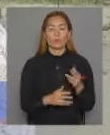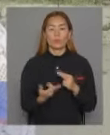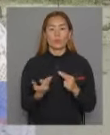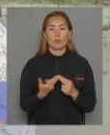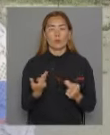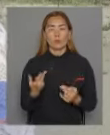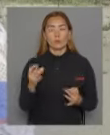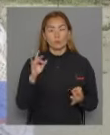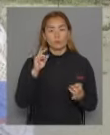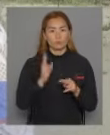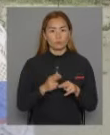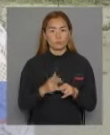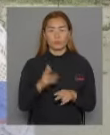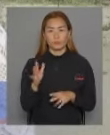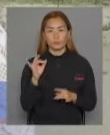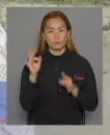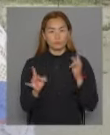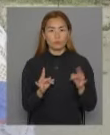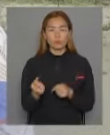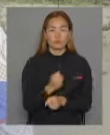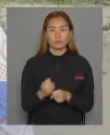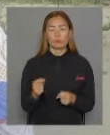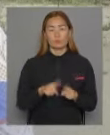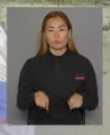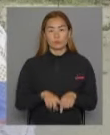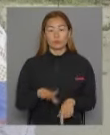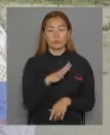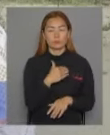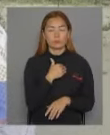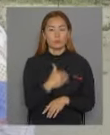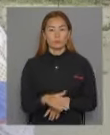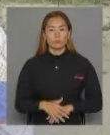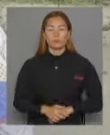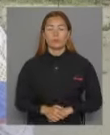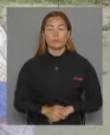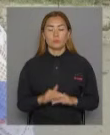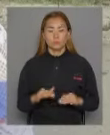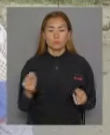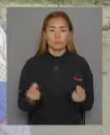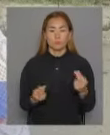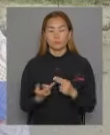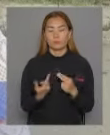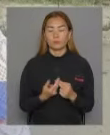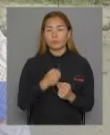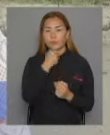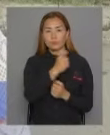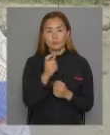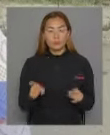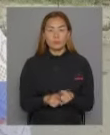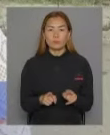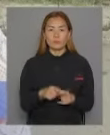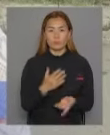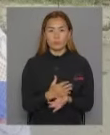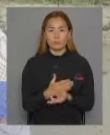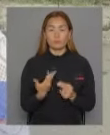так. Но постоянно здесь, вот, чтобы бардаки были, мы этого тоже не хотим. У нас здесь и маленькие дети, и пожилые люди живут, как бы,